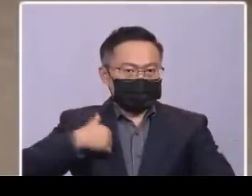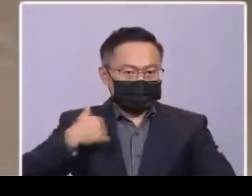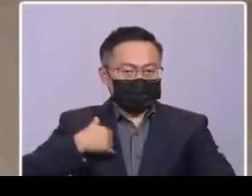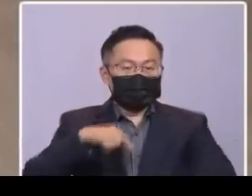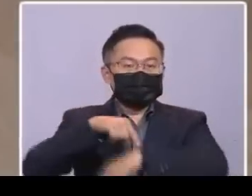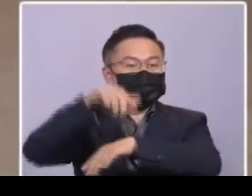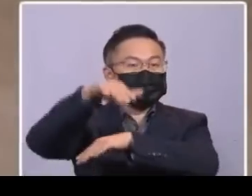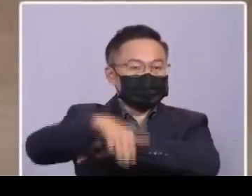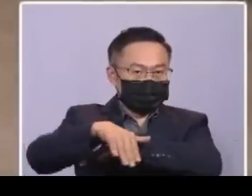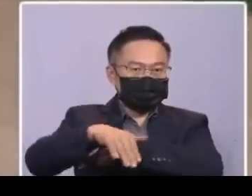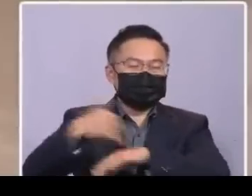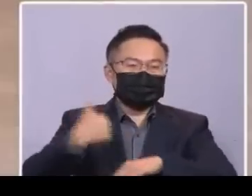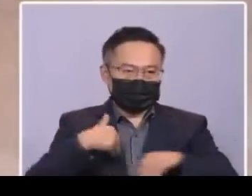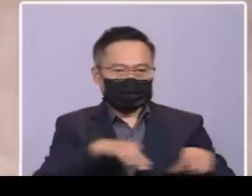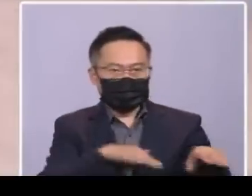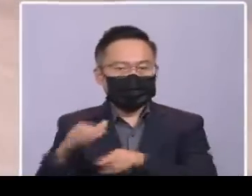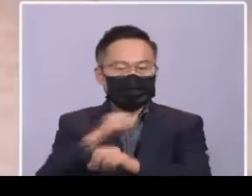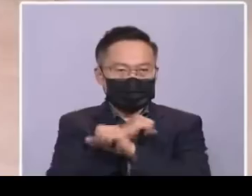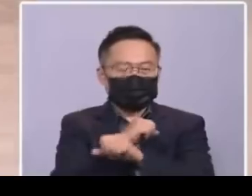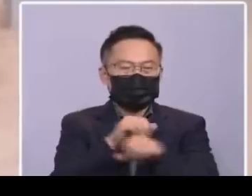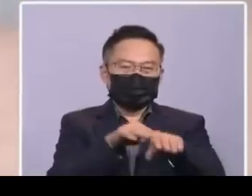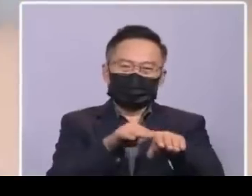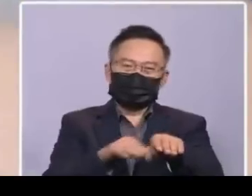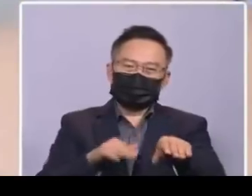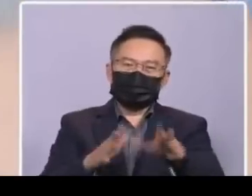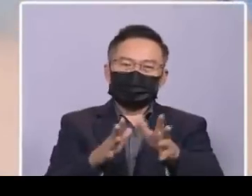เย็นนี้อาจจะรับมือกับสภาพการจราจ